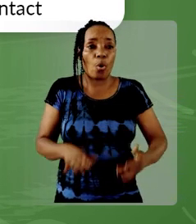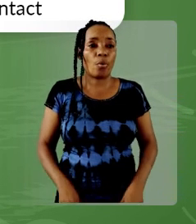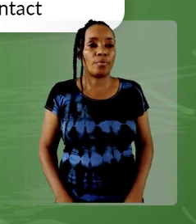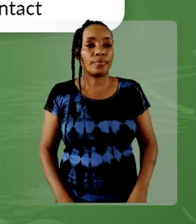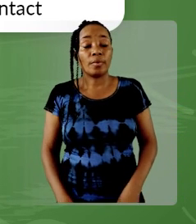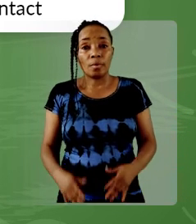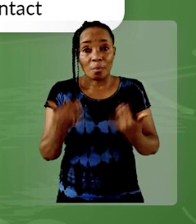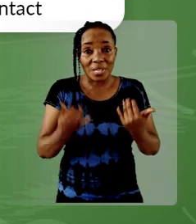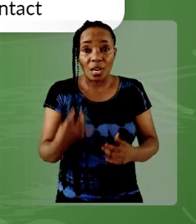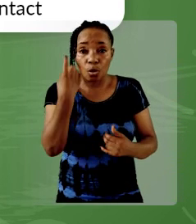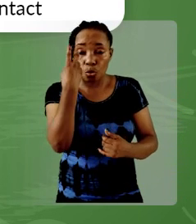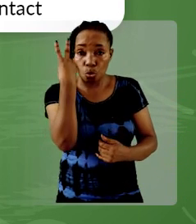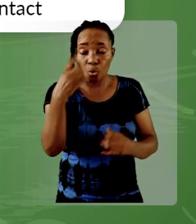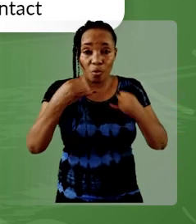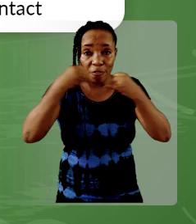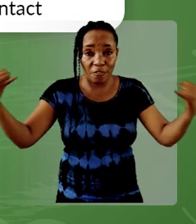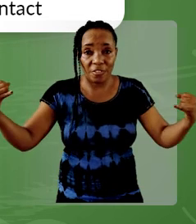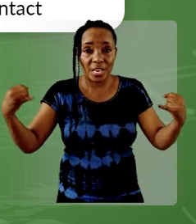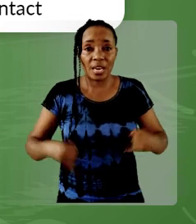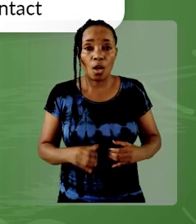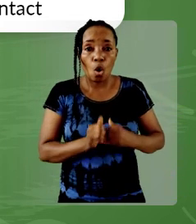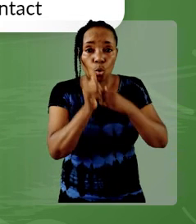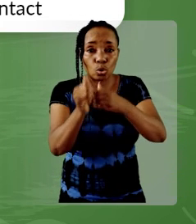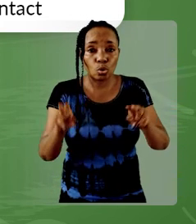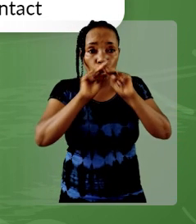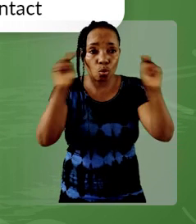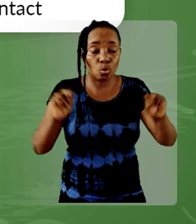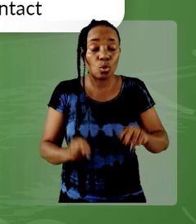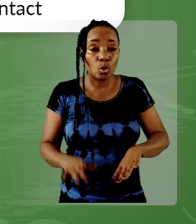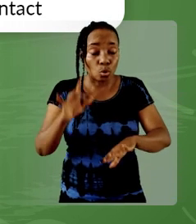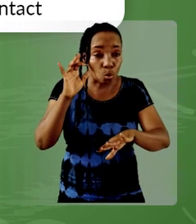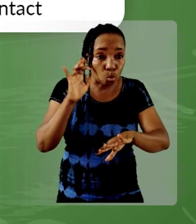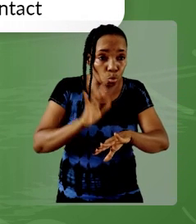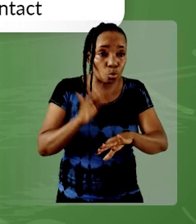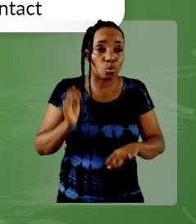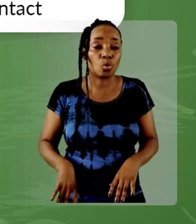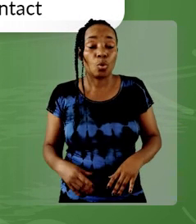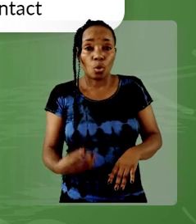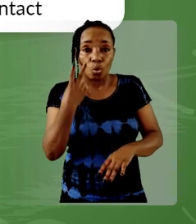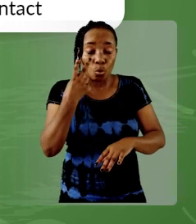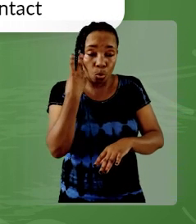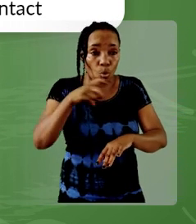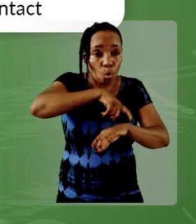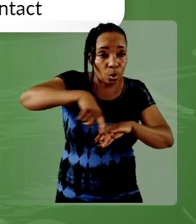se touchent ou les deux bornes d'un générateur sont mis directement en